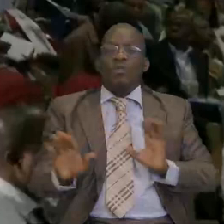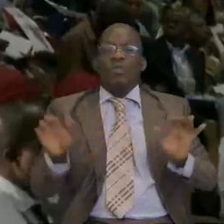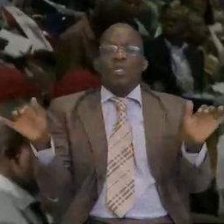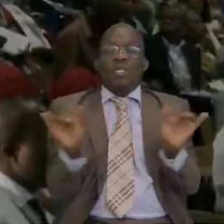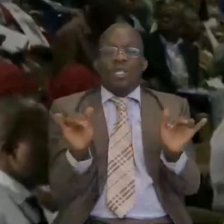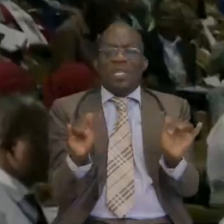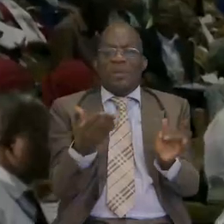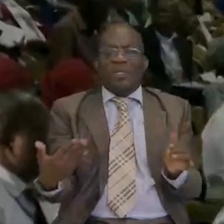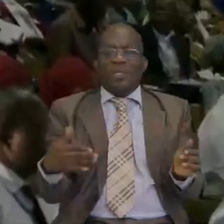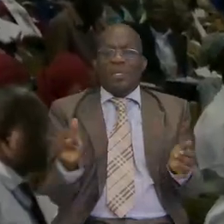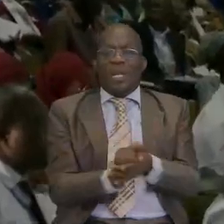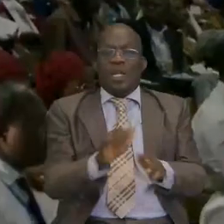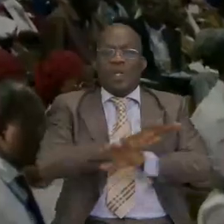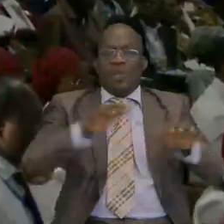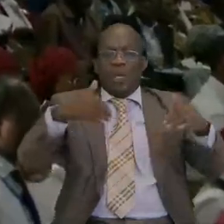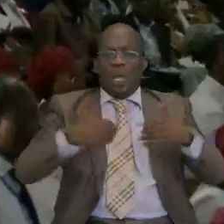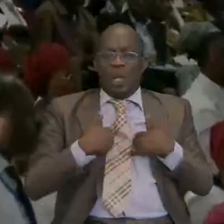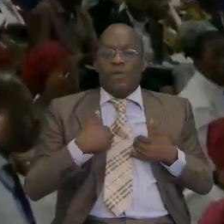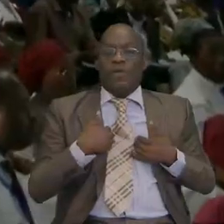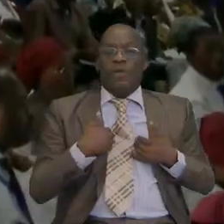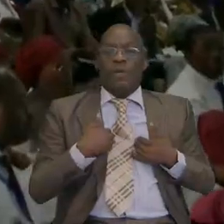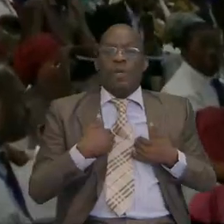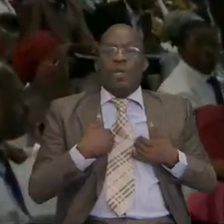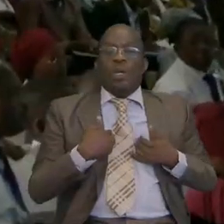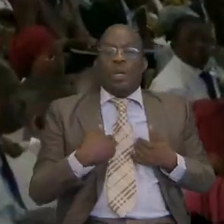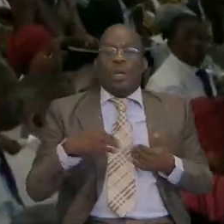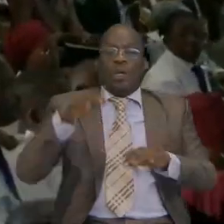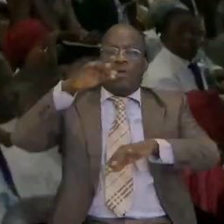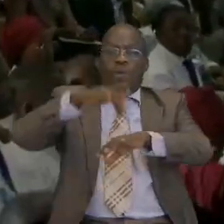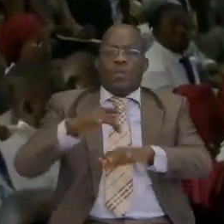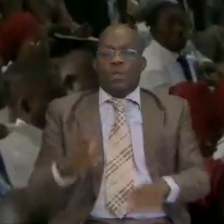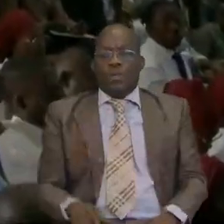mêmes choses que nous faisons qui ne produisent aucun résultat.